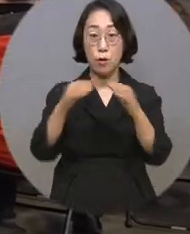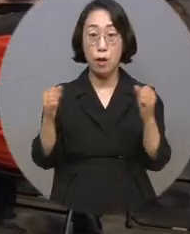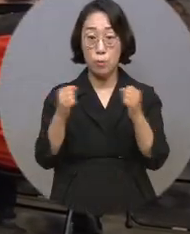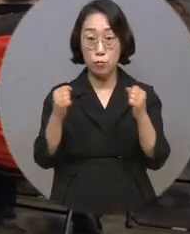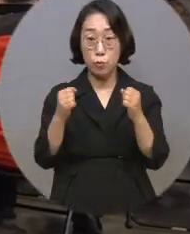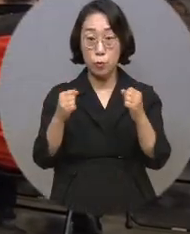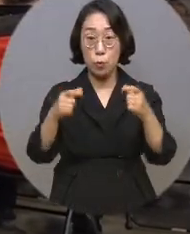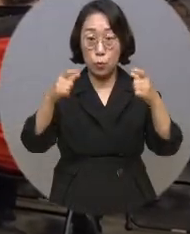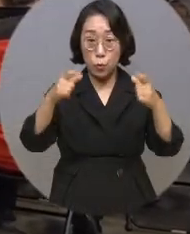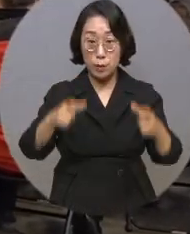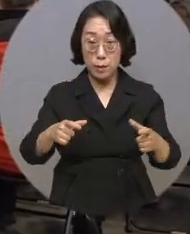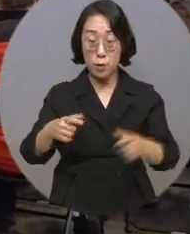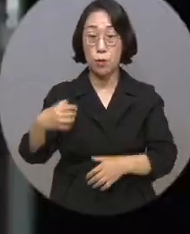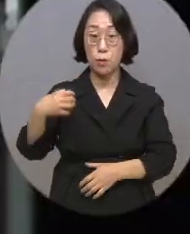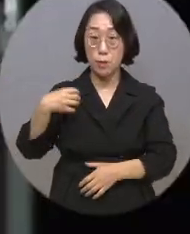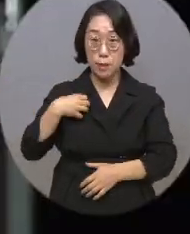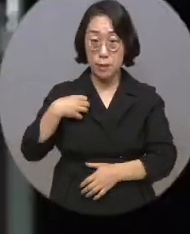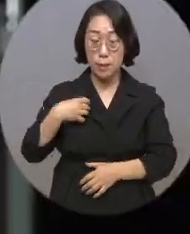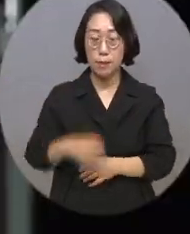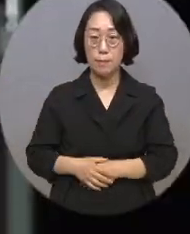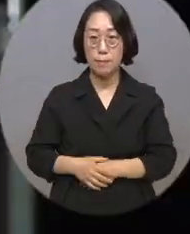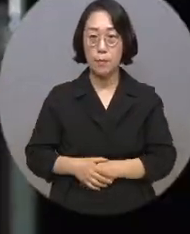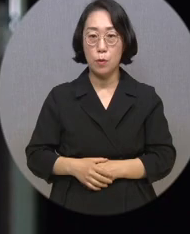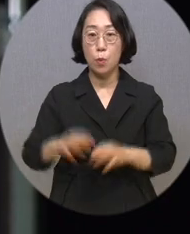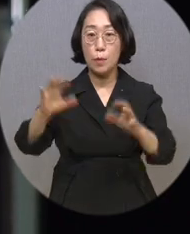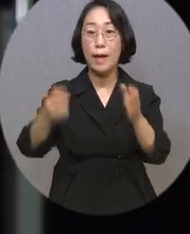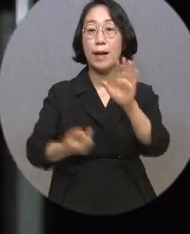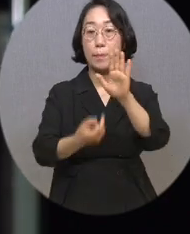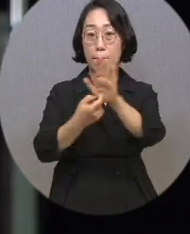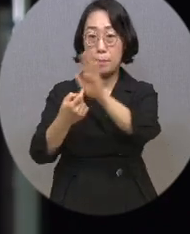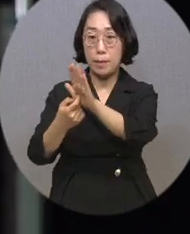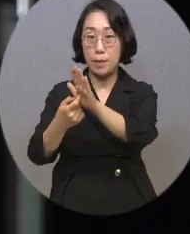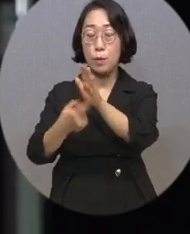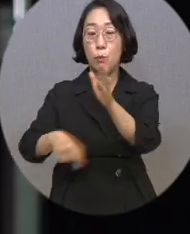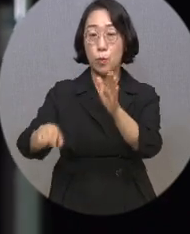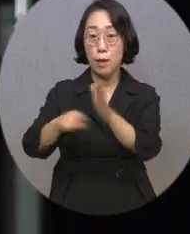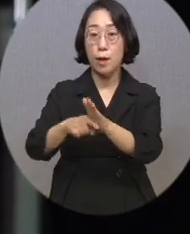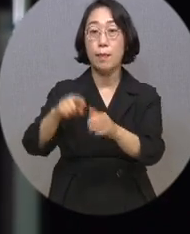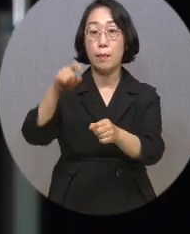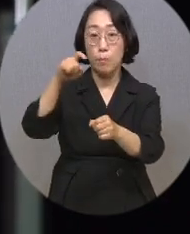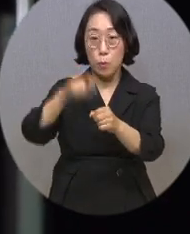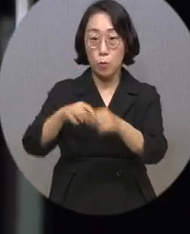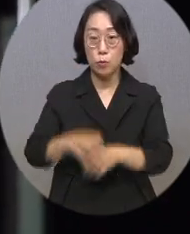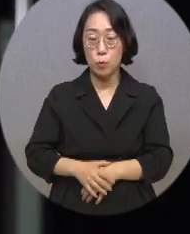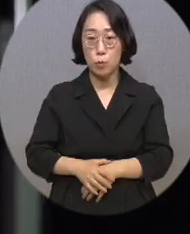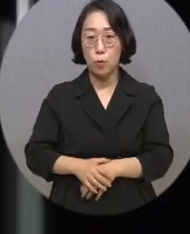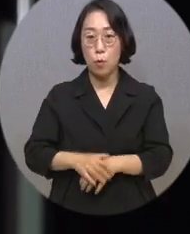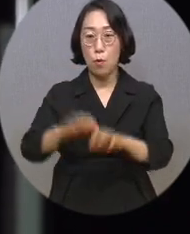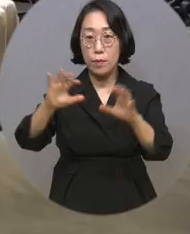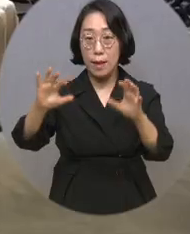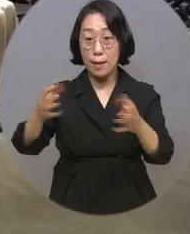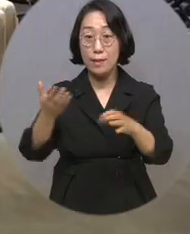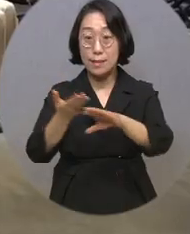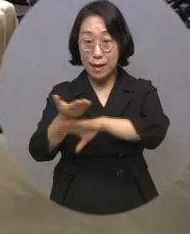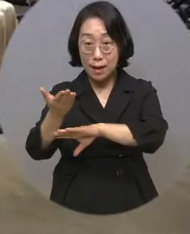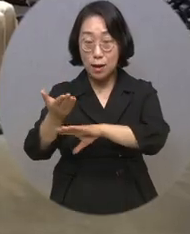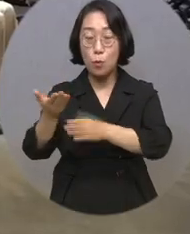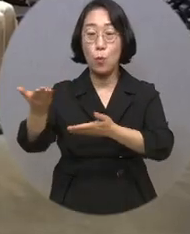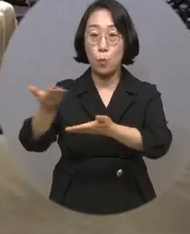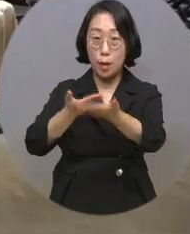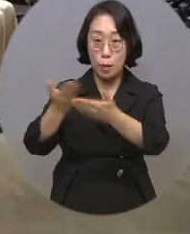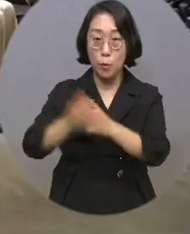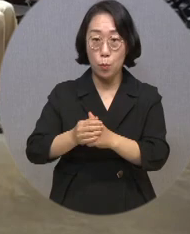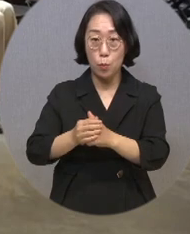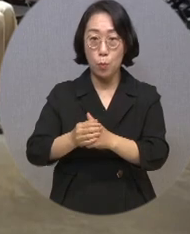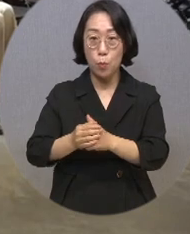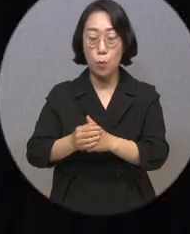전라북도가 지역 브랜드와 국가 경쟁력 동반 상승을 위해 추진해온 전북 공공외교 한마당 행사가 6월